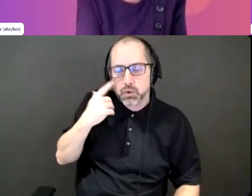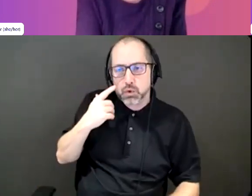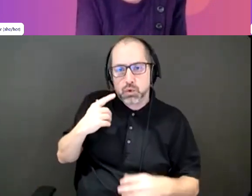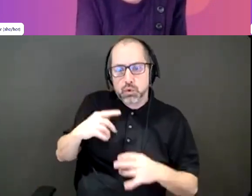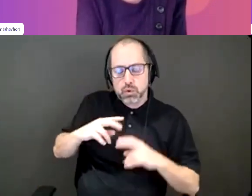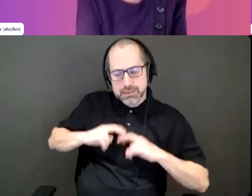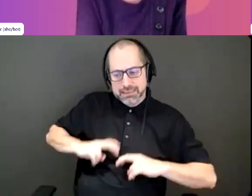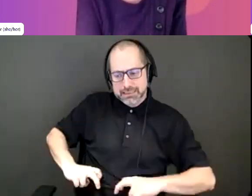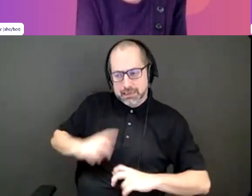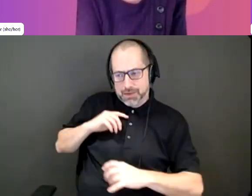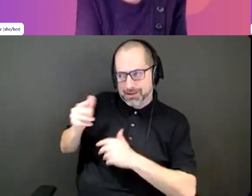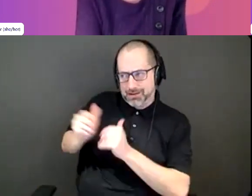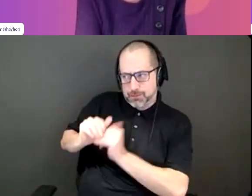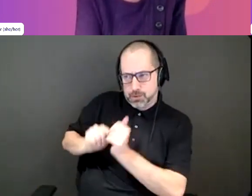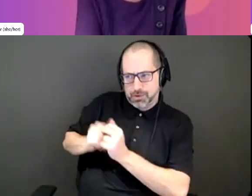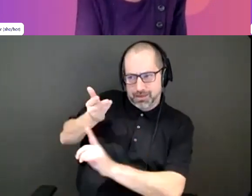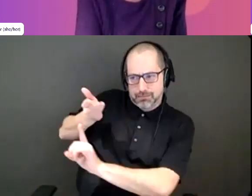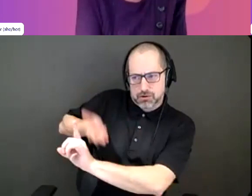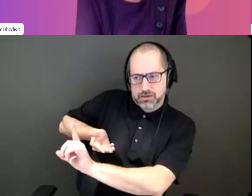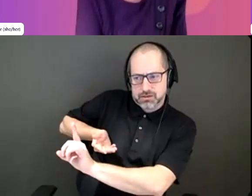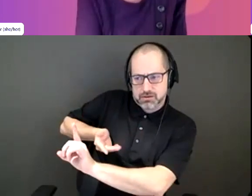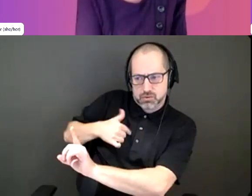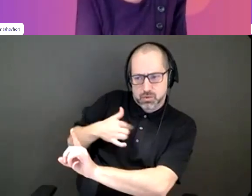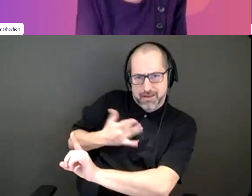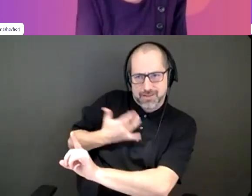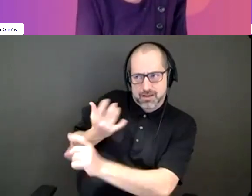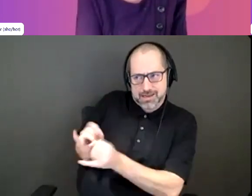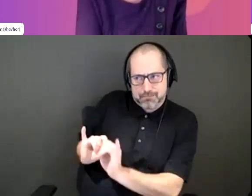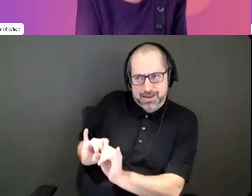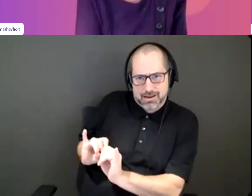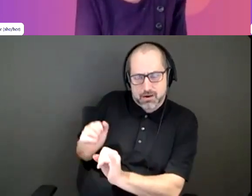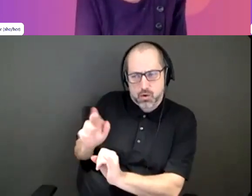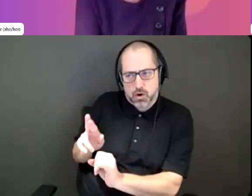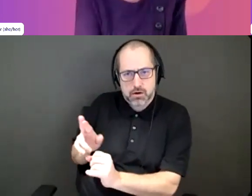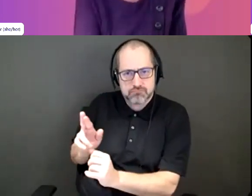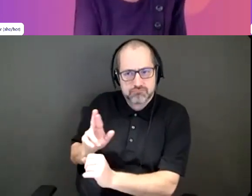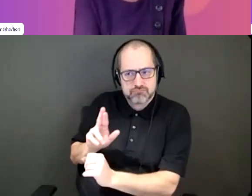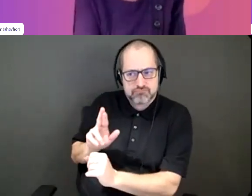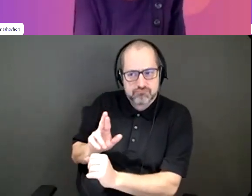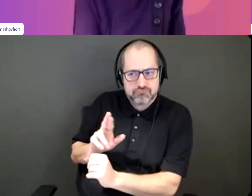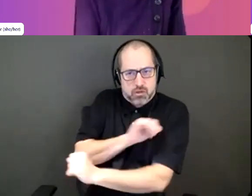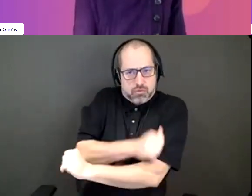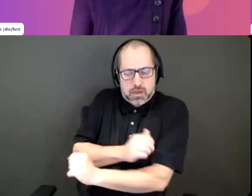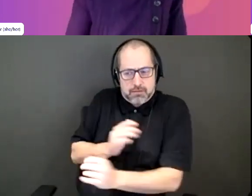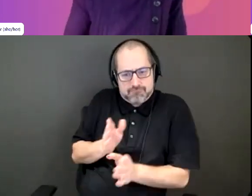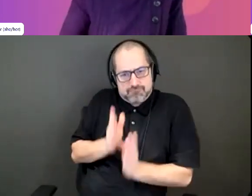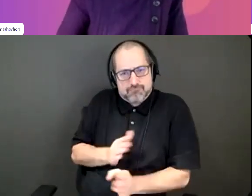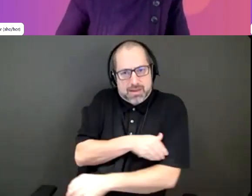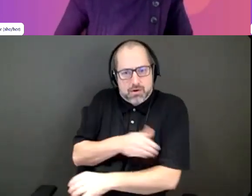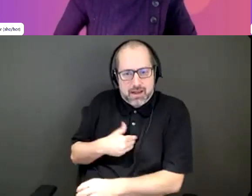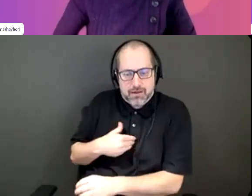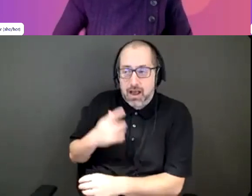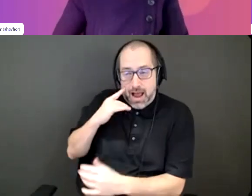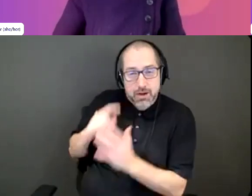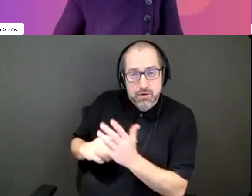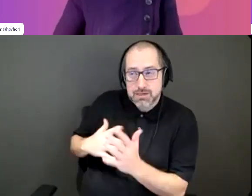ce produit la question est-ce que j'ai je suis confortable est-ce que j'ai droit de regard avec cette personne bon la façon dont moi je pensais par exemple